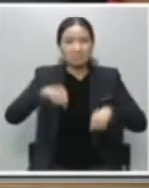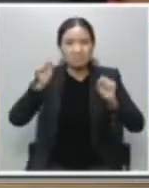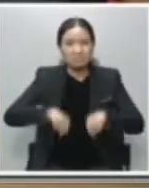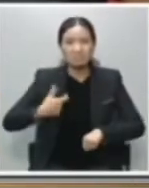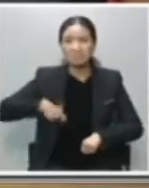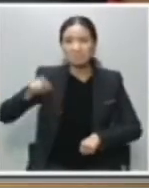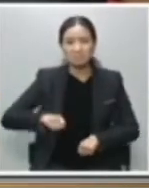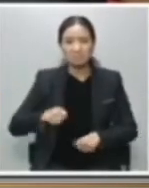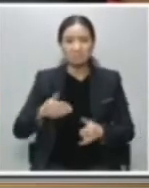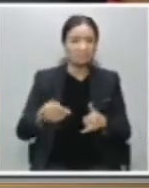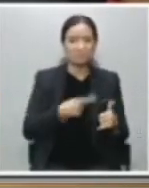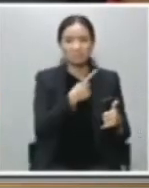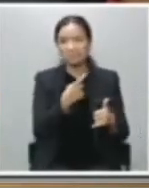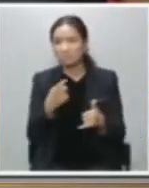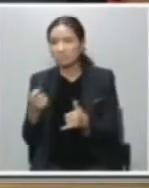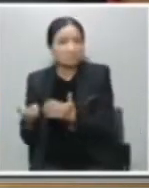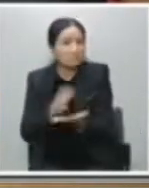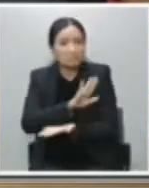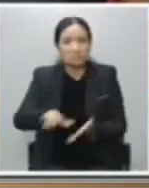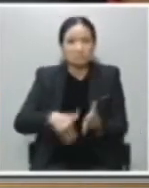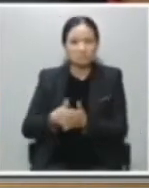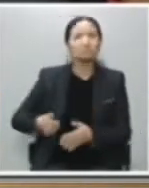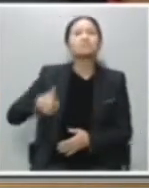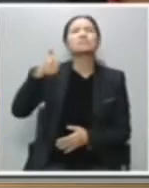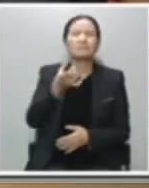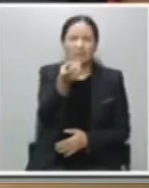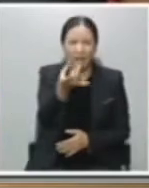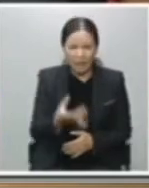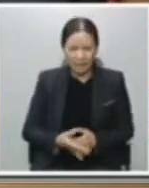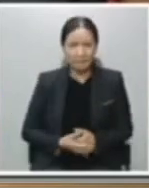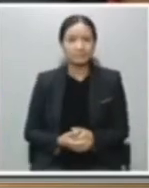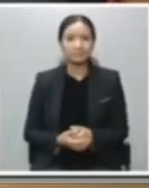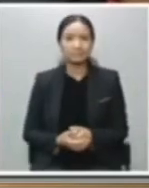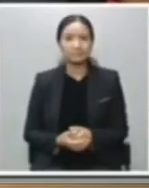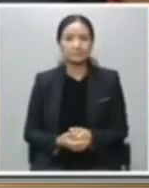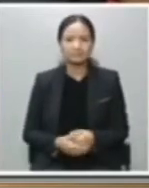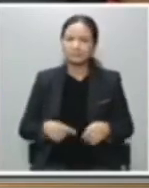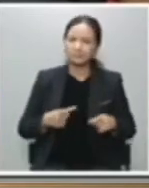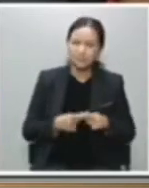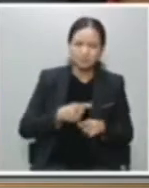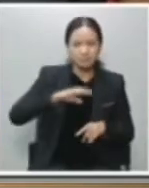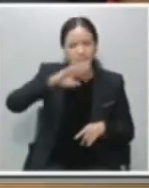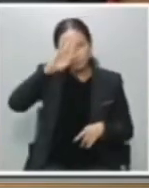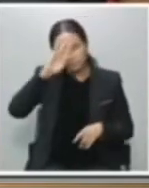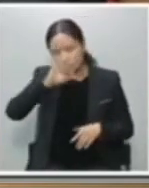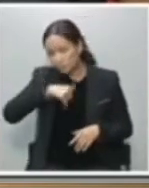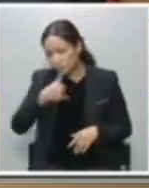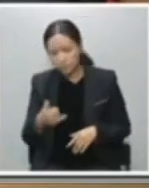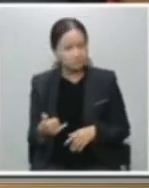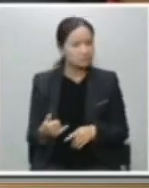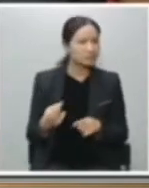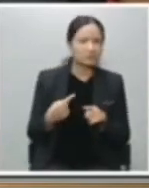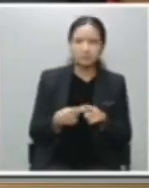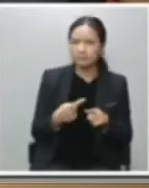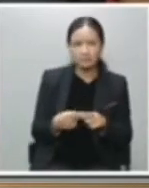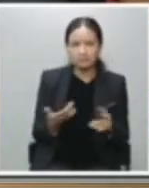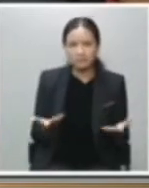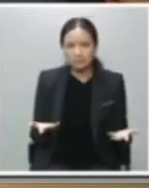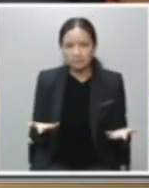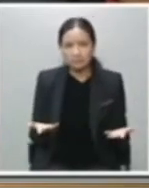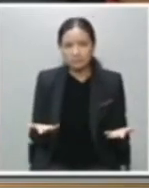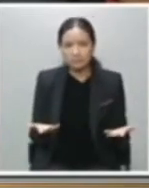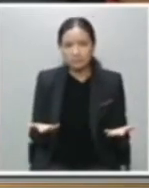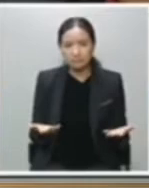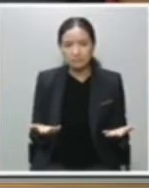การประหารชีวิตกันทั้งหมดถามว่าได้อะไรขึ้นมาเจ็บป่วยล้มเจ็บแต่เร